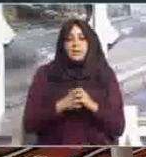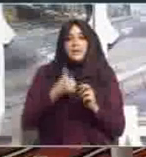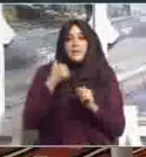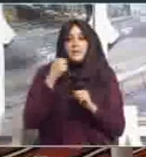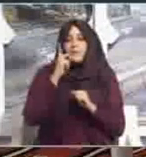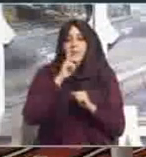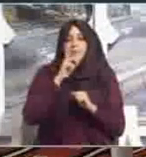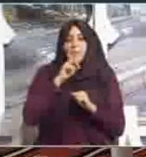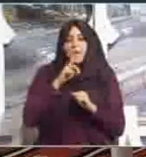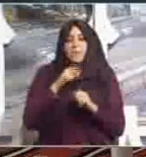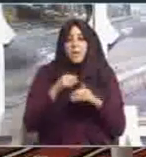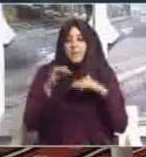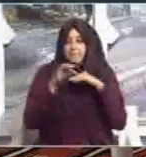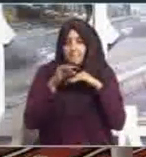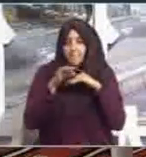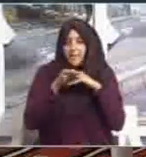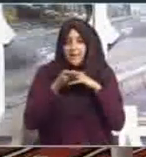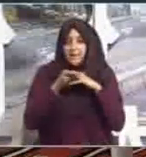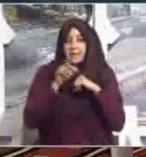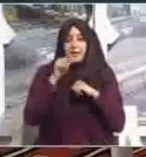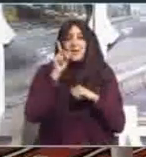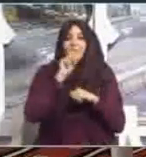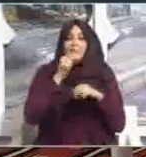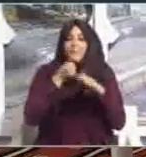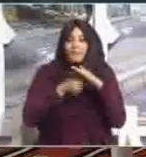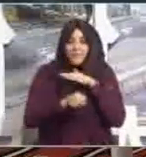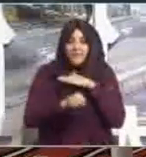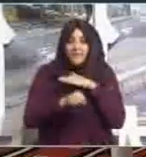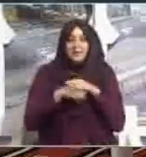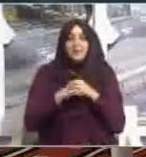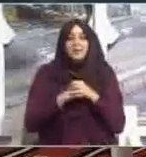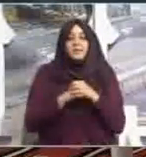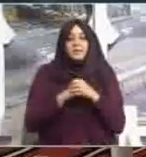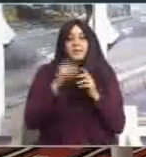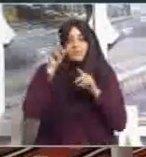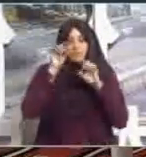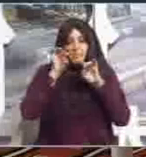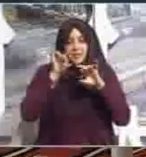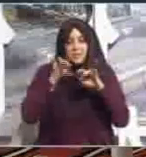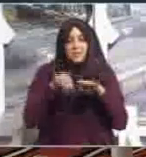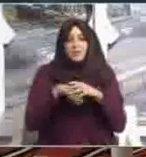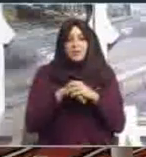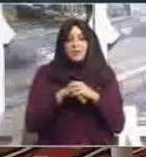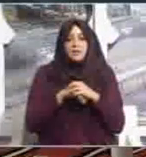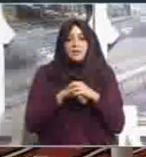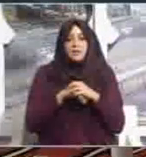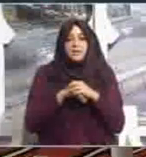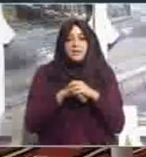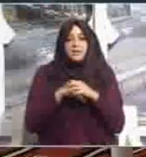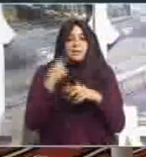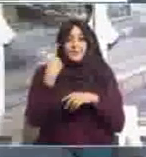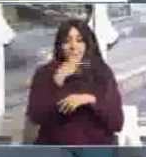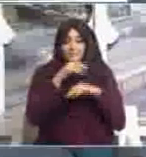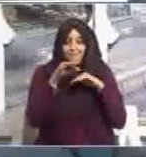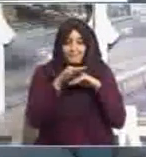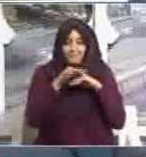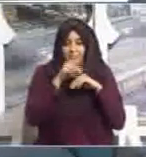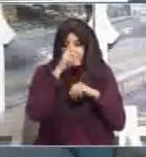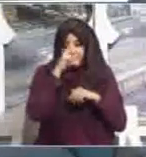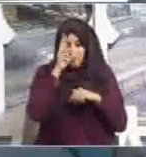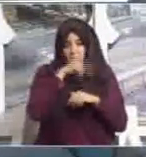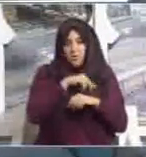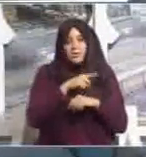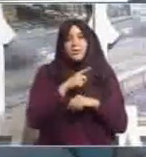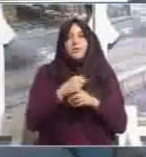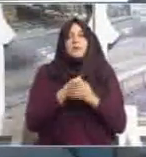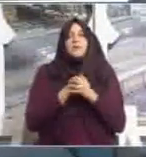أنا امرأة متزوجة عندي طفلة. ربي يبارك. إيه؟ توفى الزوج تاعي.